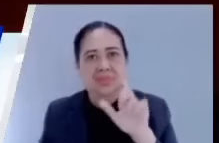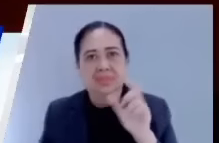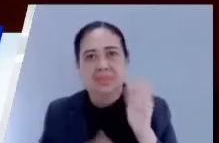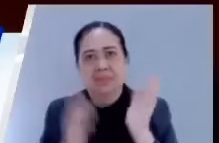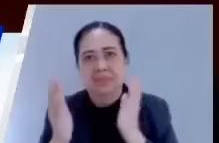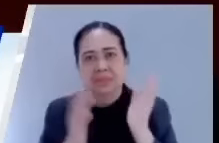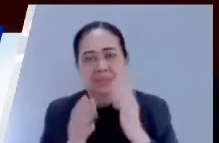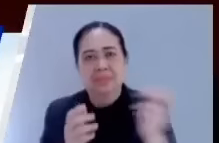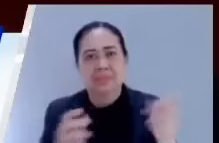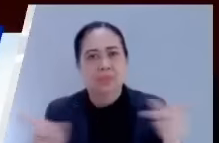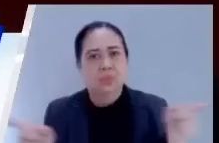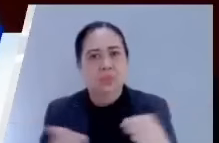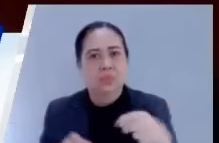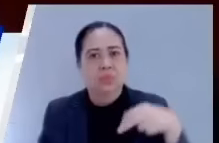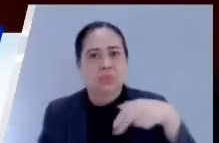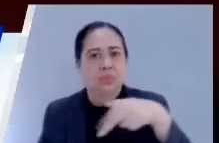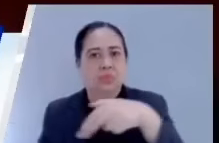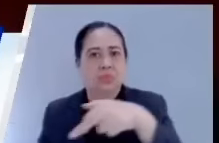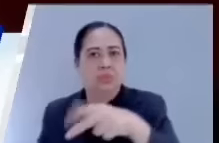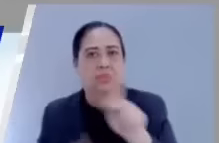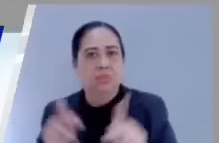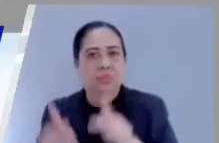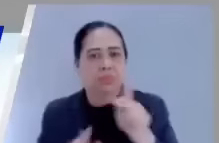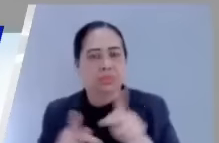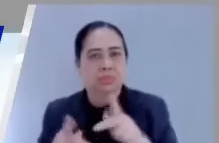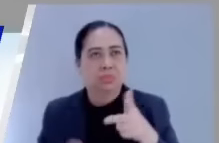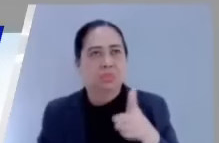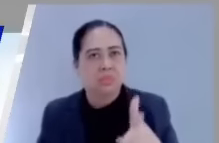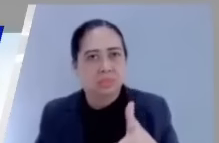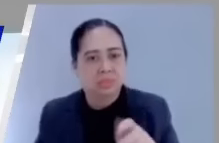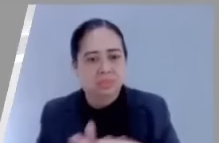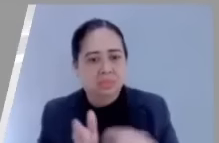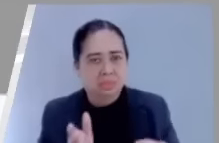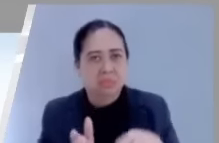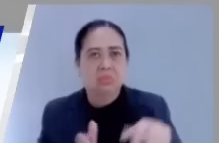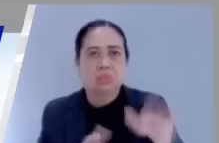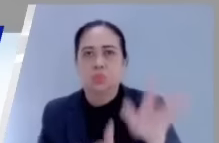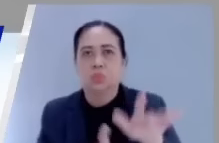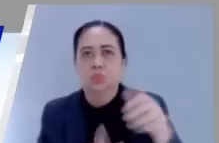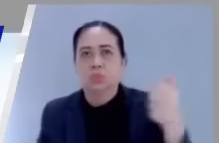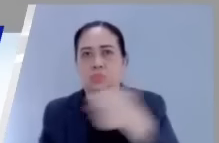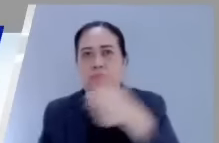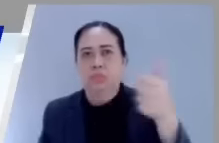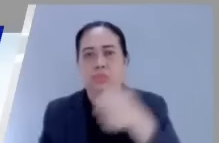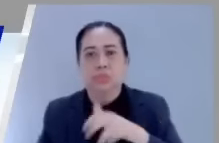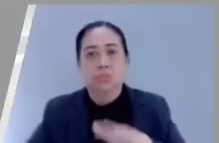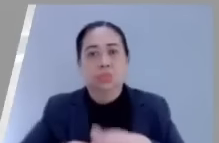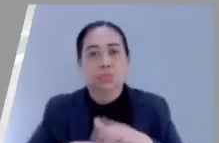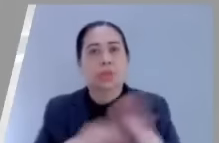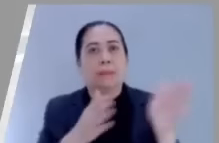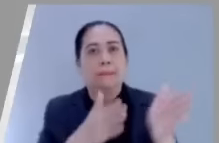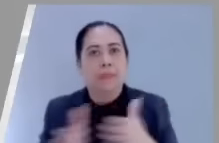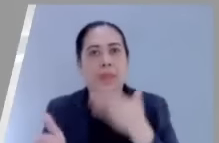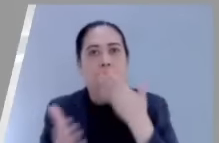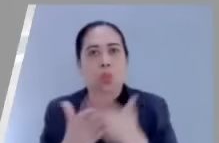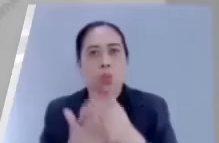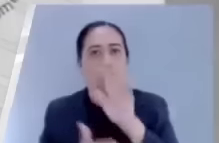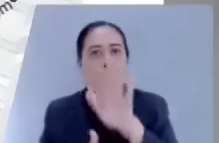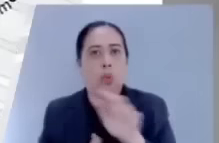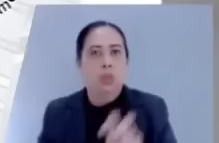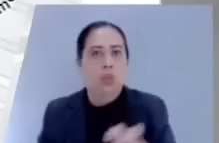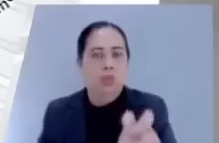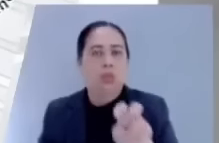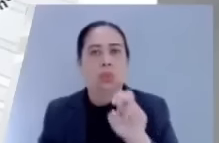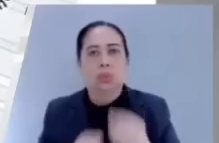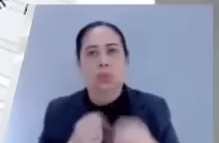yung lalakarin ng mga pasero pag dito dumas sa kabila. Inaabisuhan ng mga motorista na planuhin mabuti ang kanilang biyahe para iwas abala.